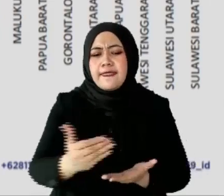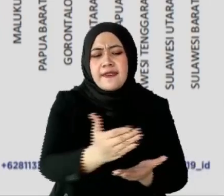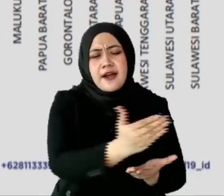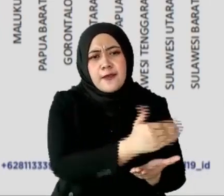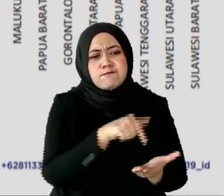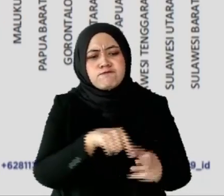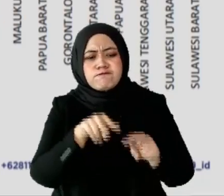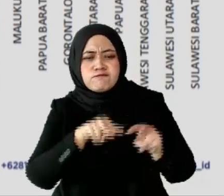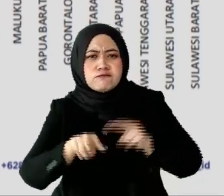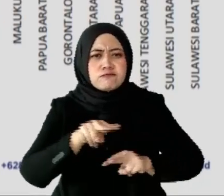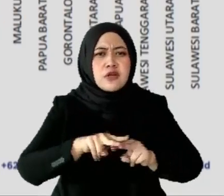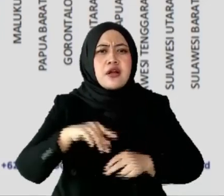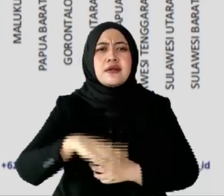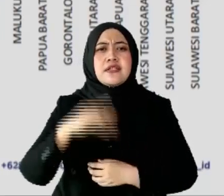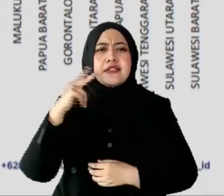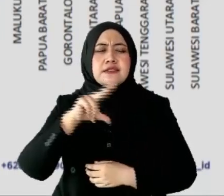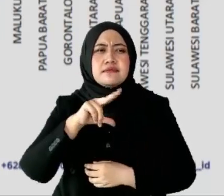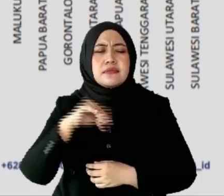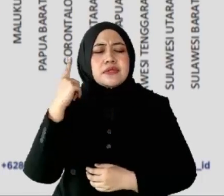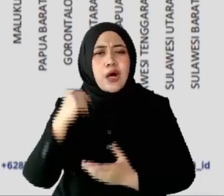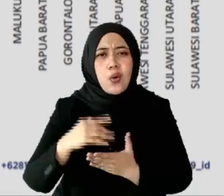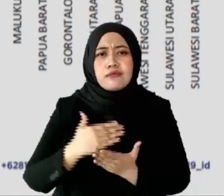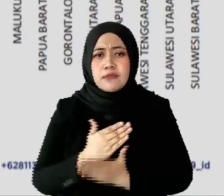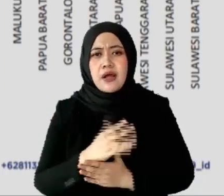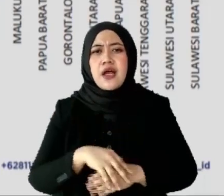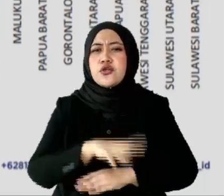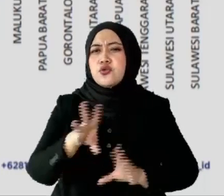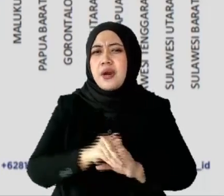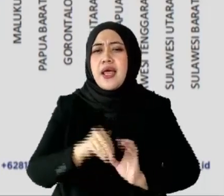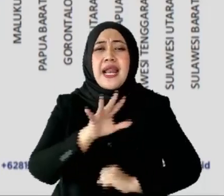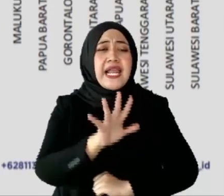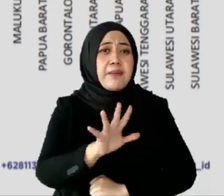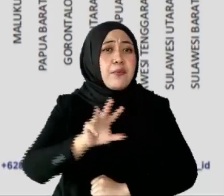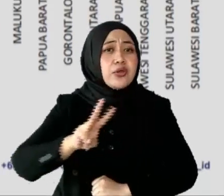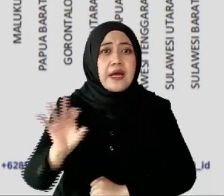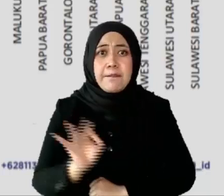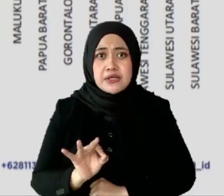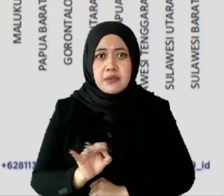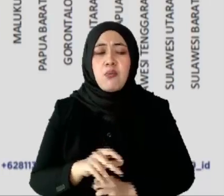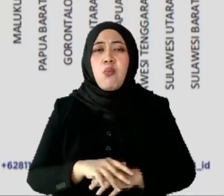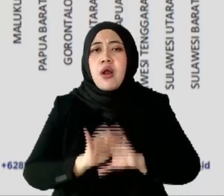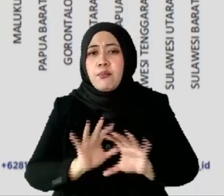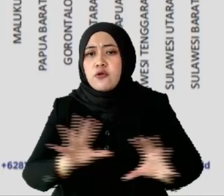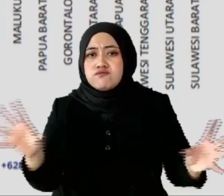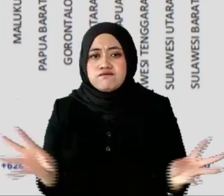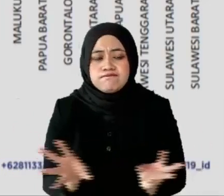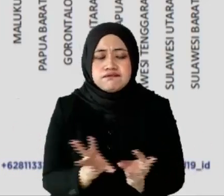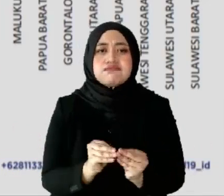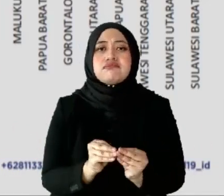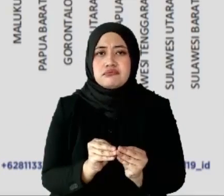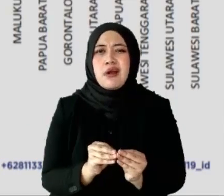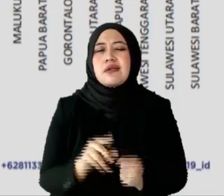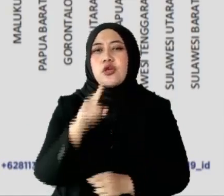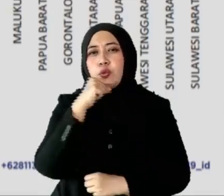maka provinsi di Pulau Jawa menyumbangkan 53% dari seluruh kasus nasional selama seminggu